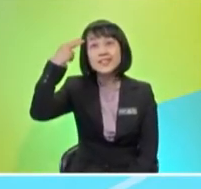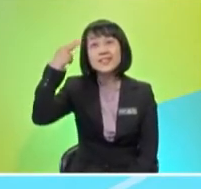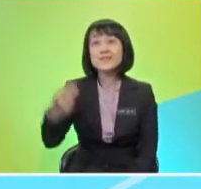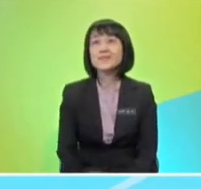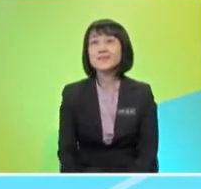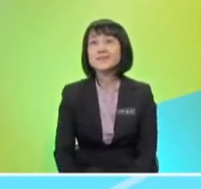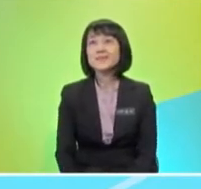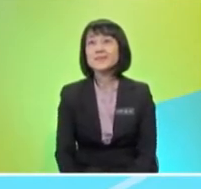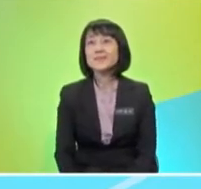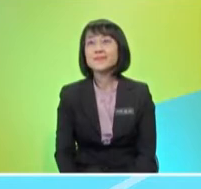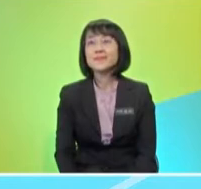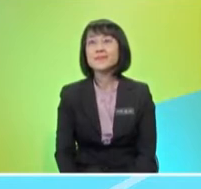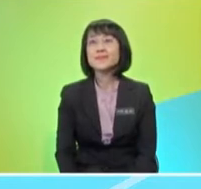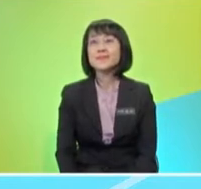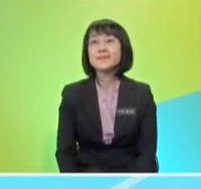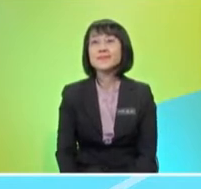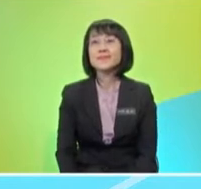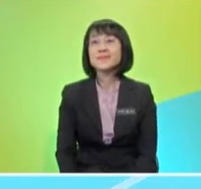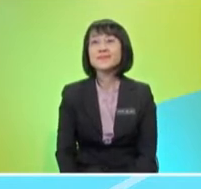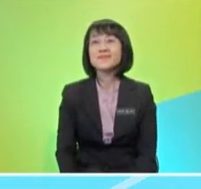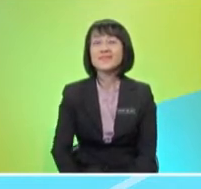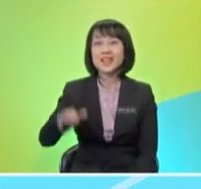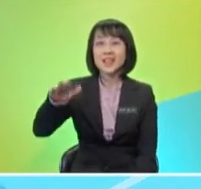Oke gue juga ada adik Muhammad